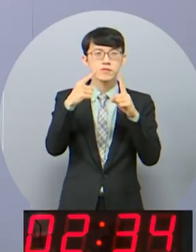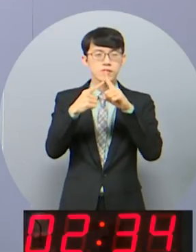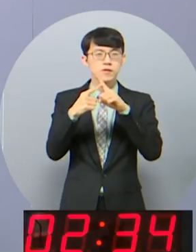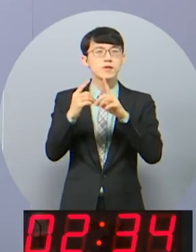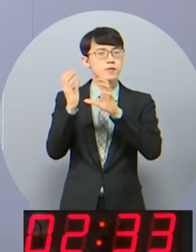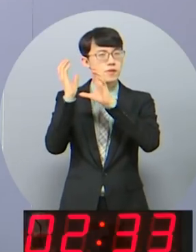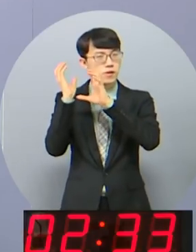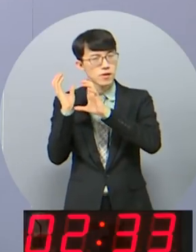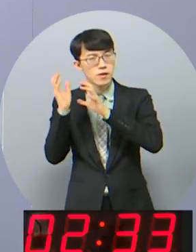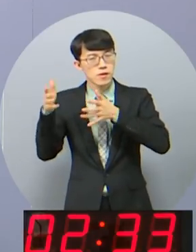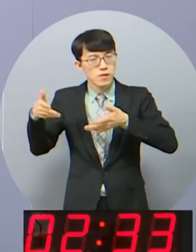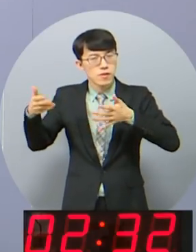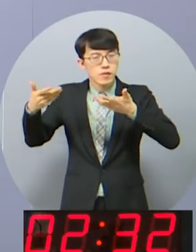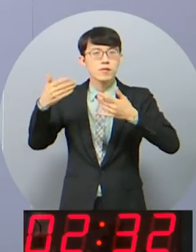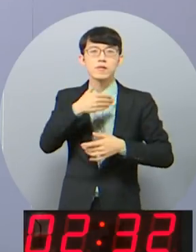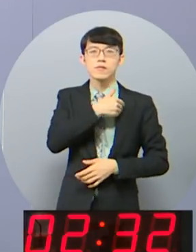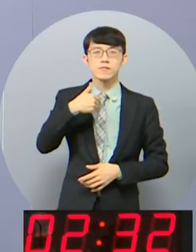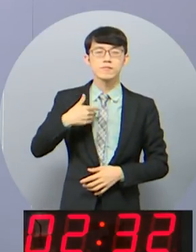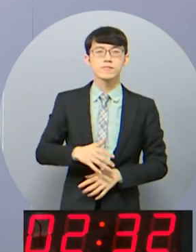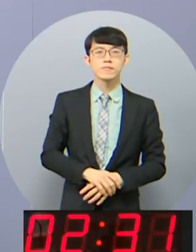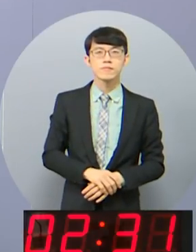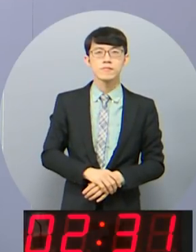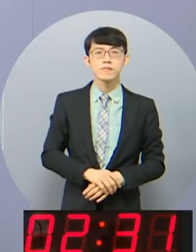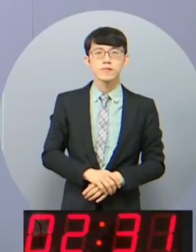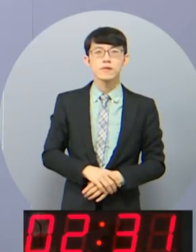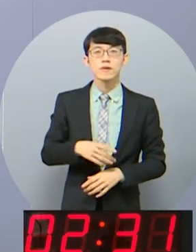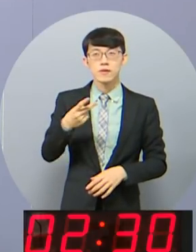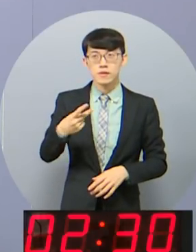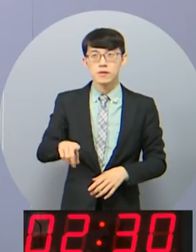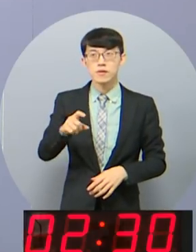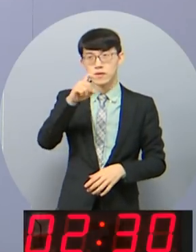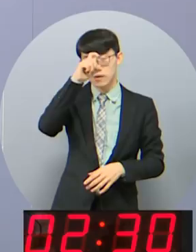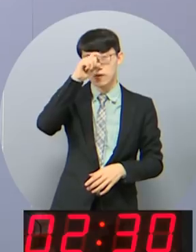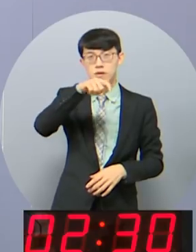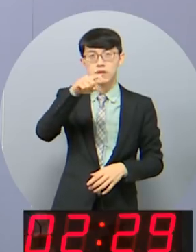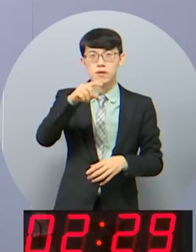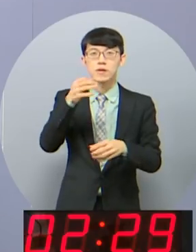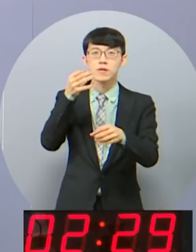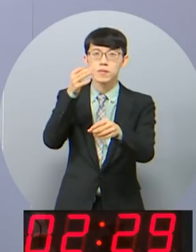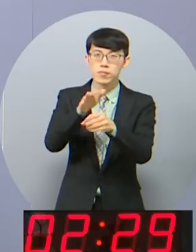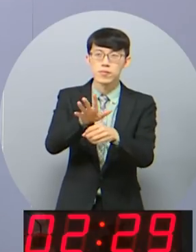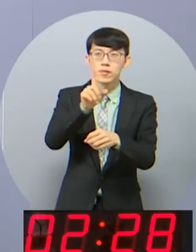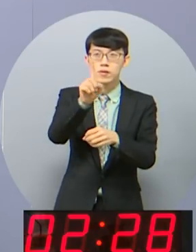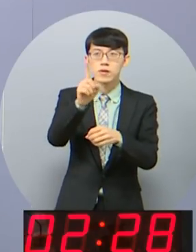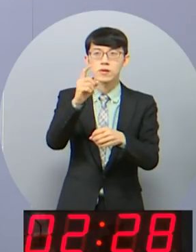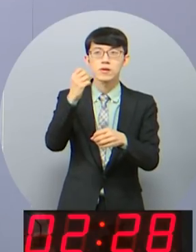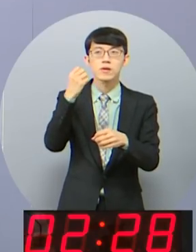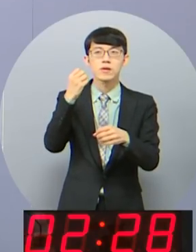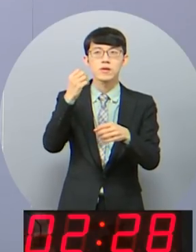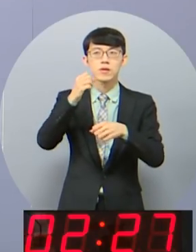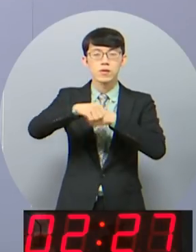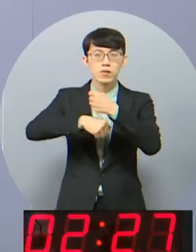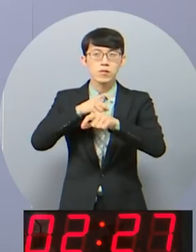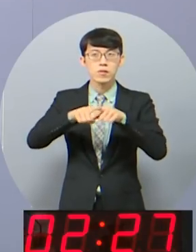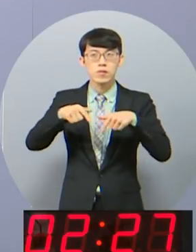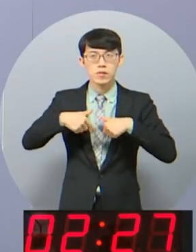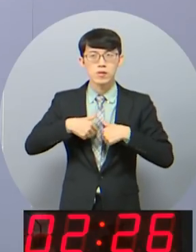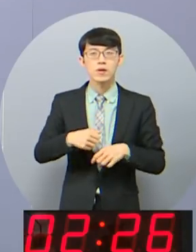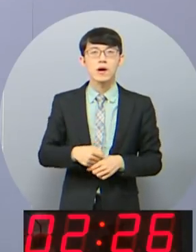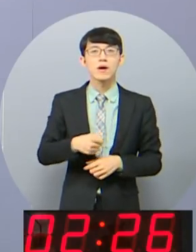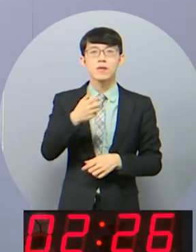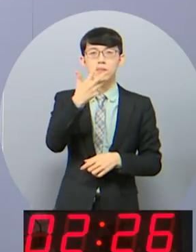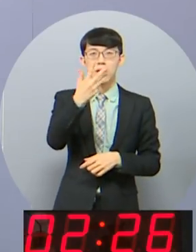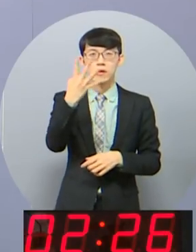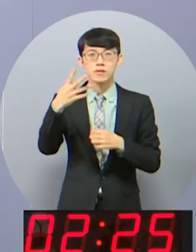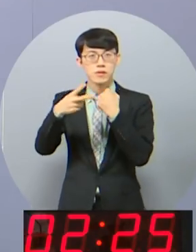咱三芝埔头嘛要建设一个，一多功能的活动中心，搁北四里。嘛，即个即嘛嘛